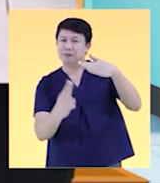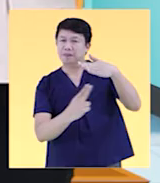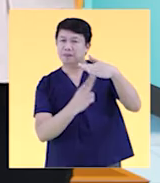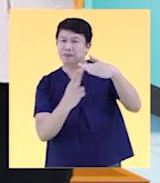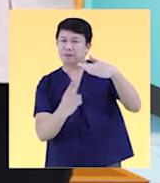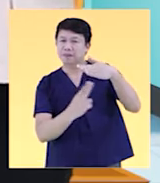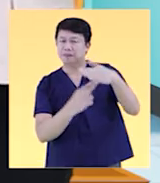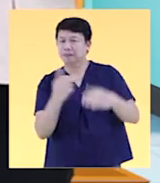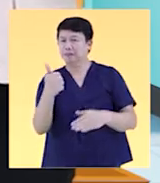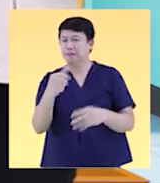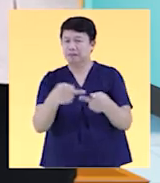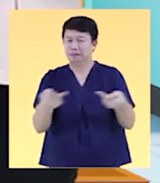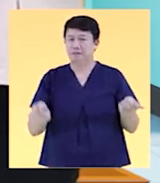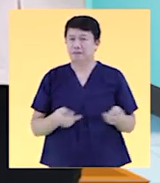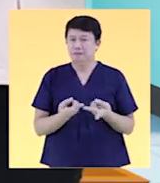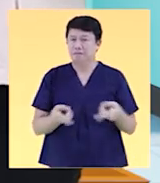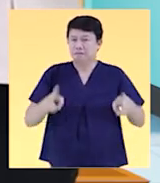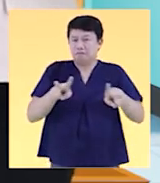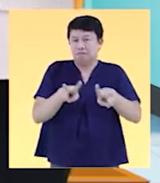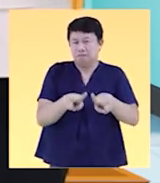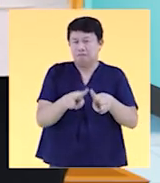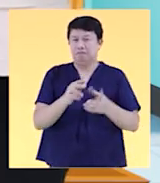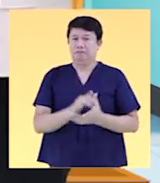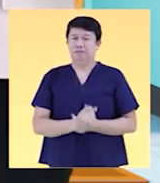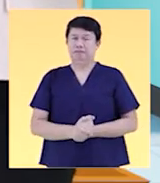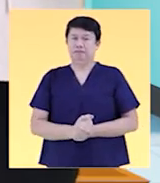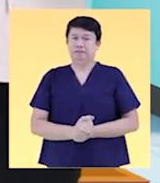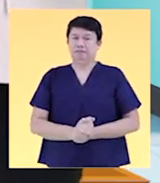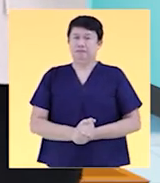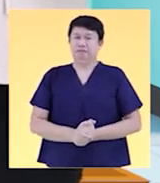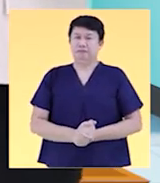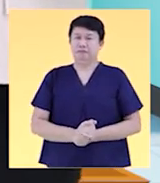sa ilalim ng tens na place value.